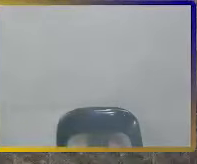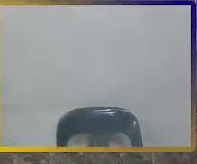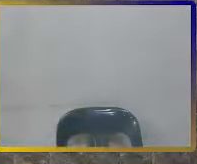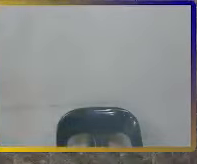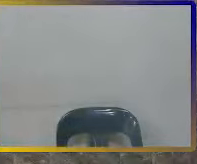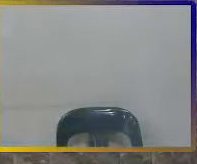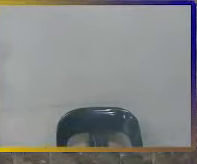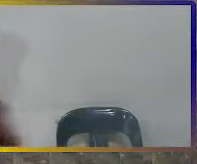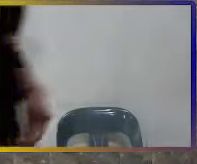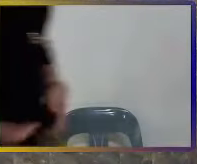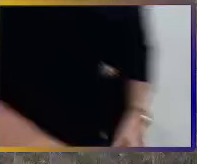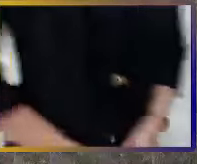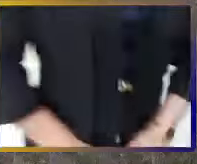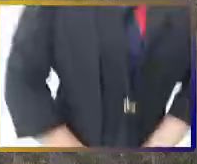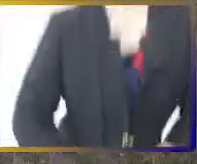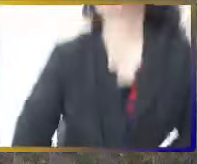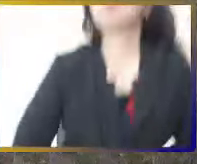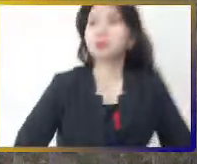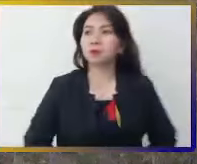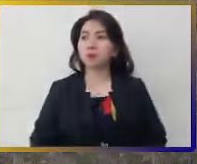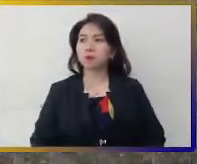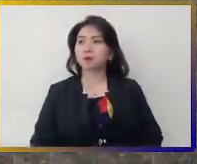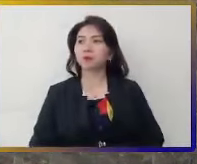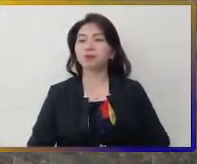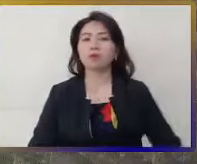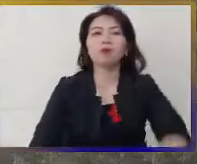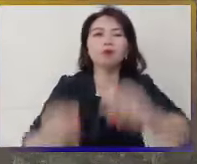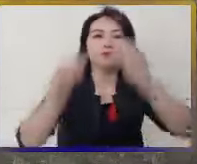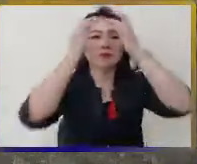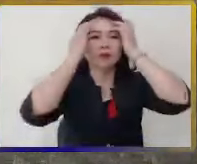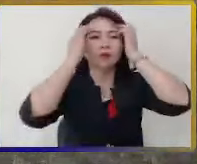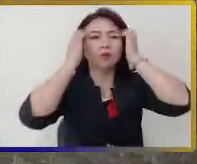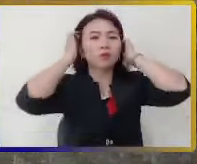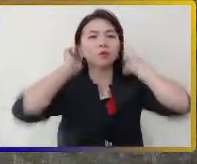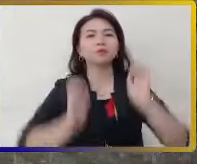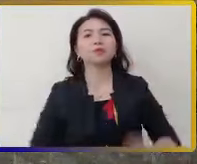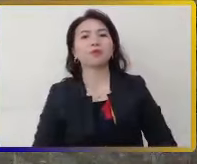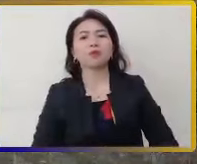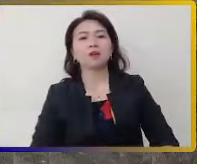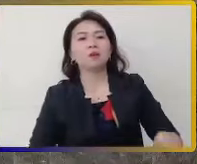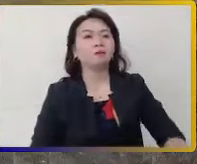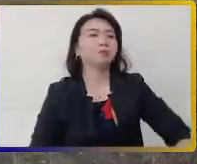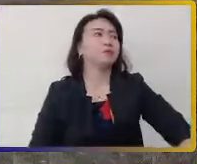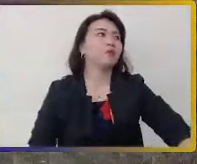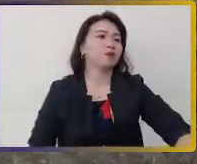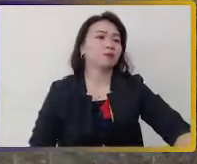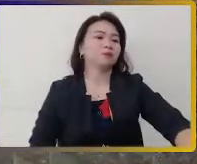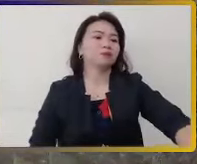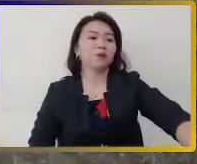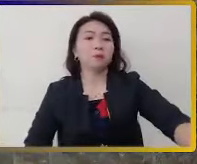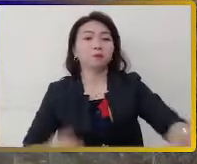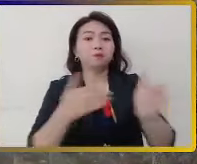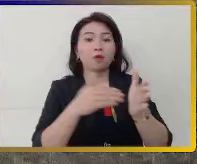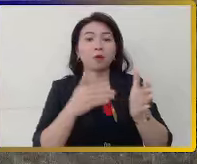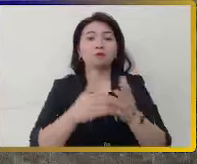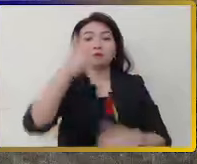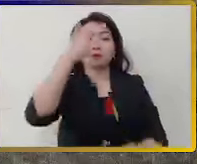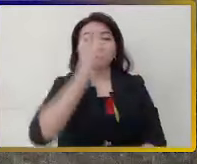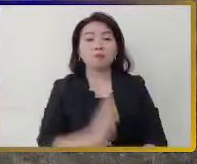God created man in His own image after His likeness for, talk to Him if you can,